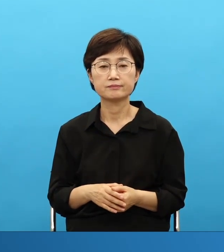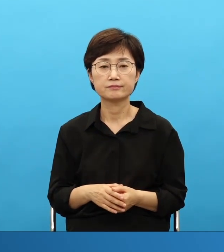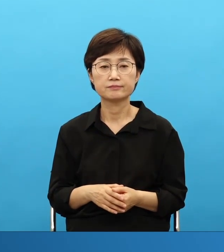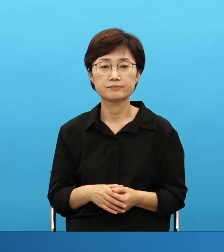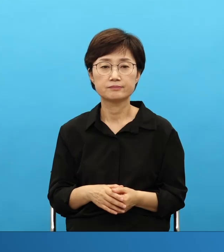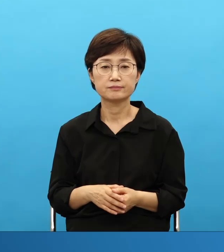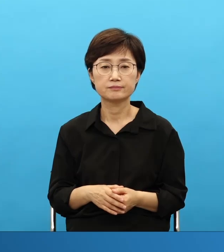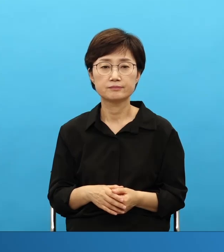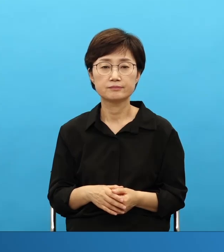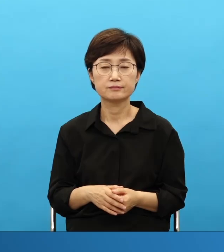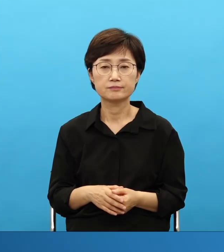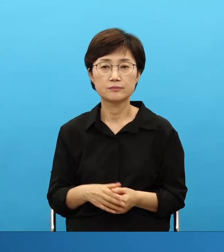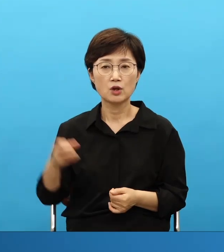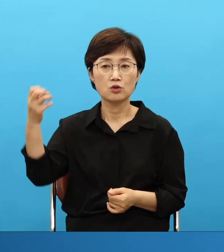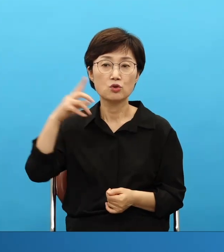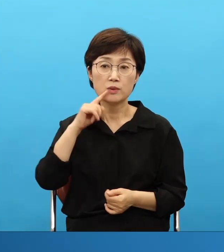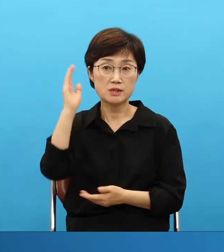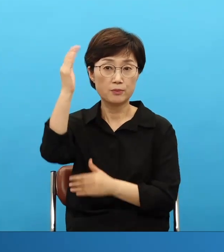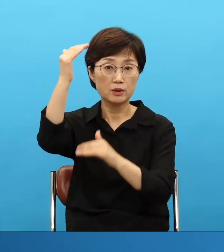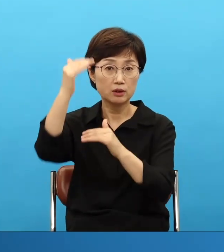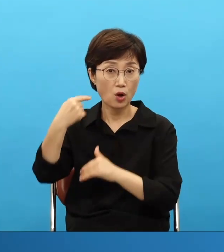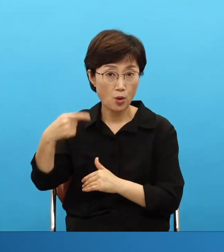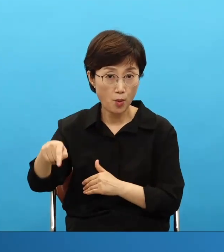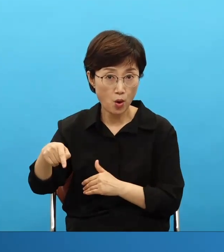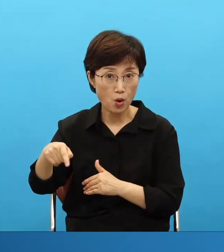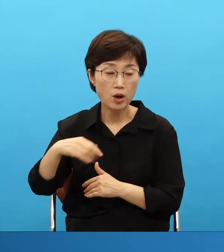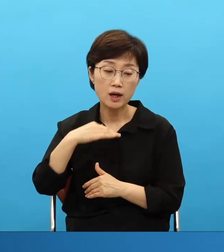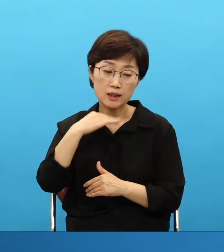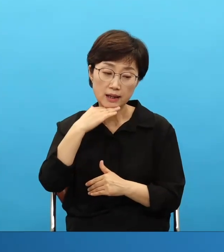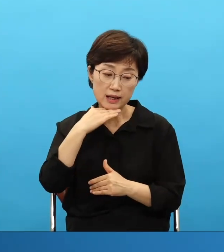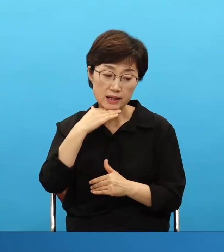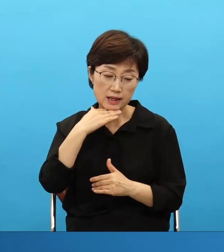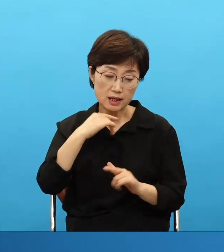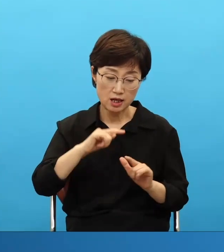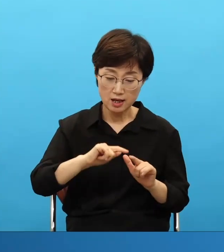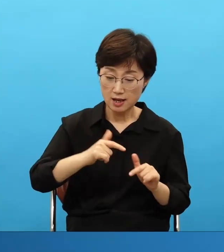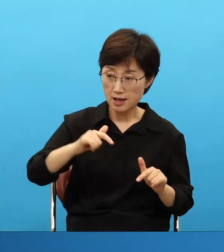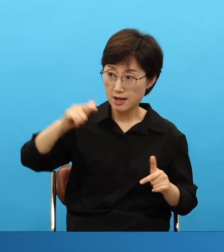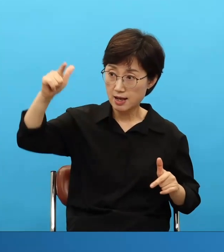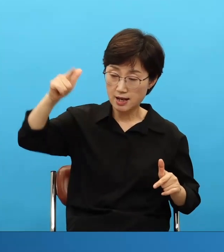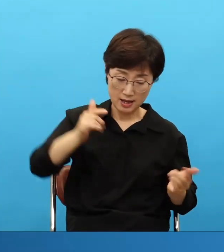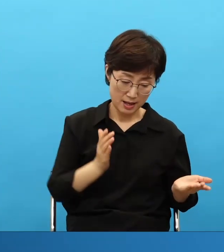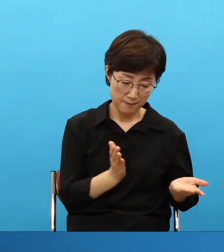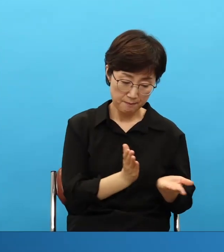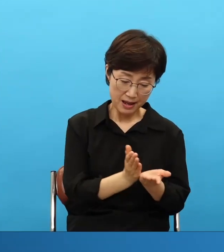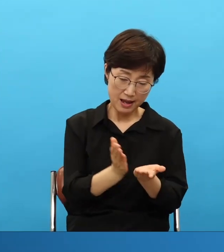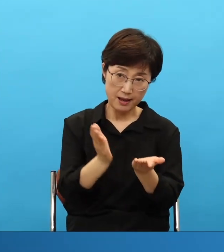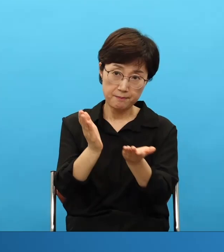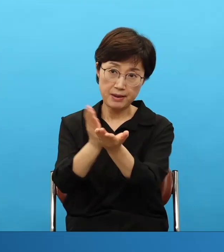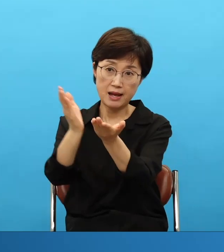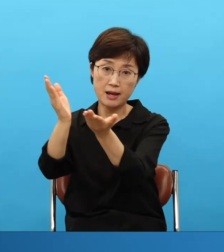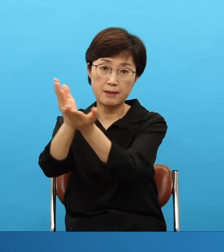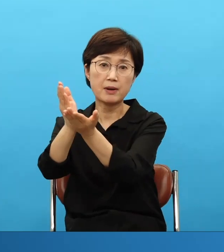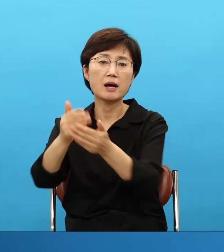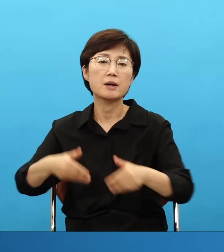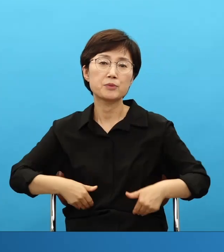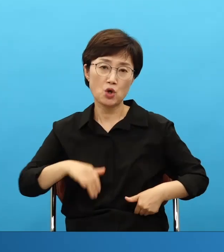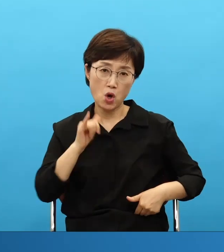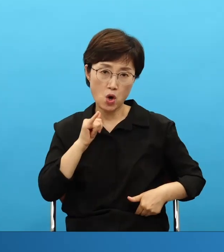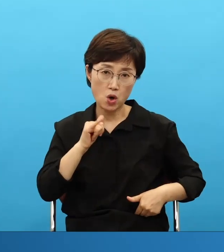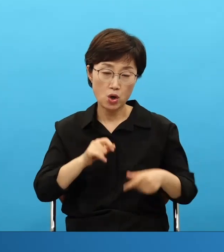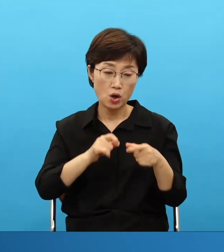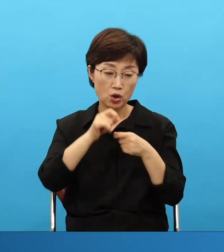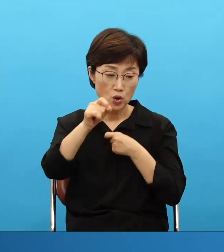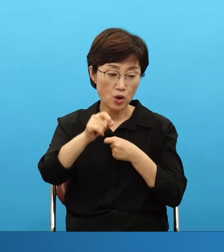이번 강습회에서 유광수 목사는 계층별 런에 맞게 반드시 전달해야 할 영원한 기업 작품